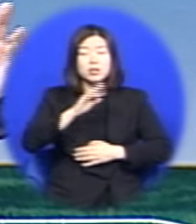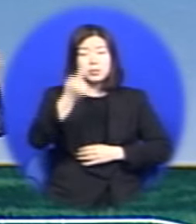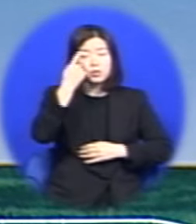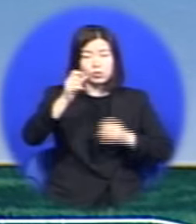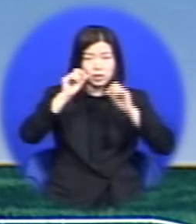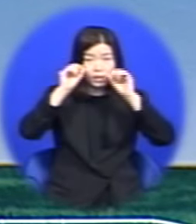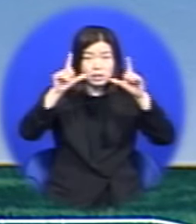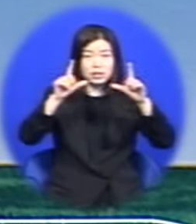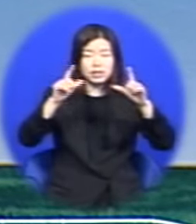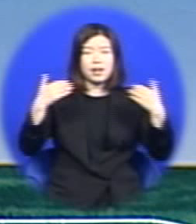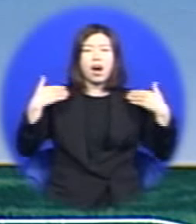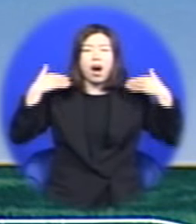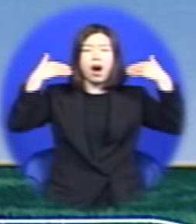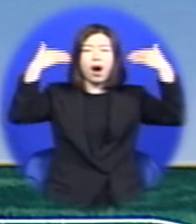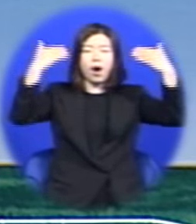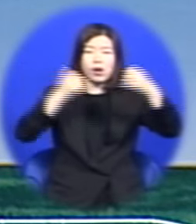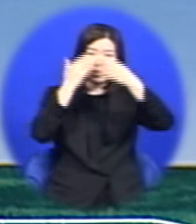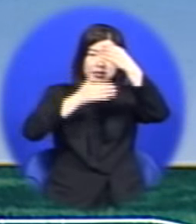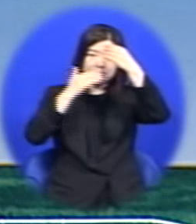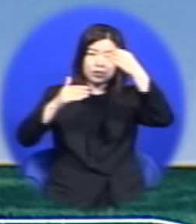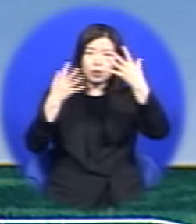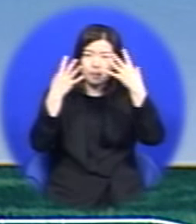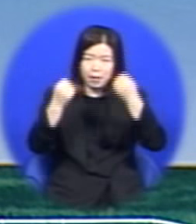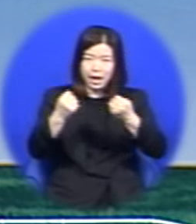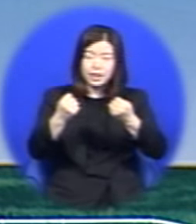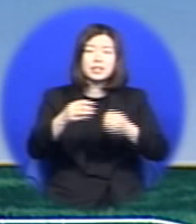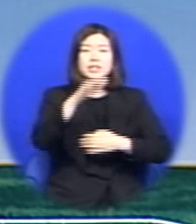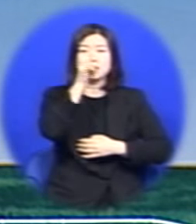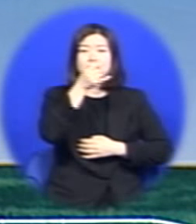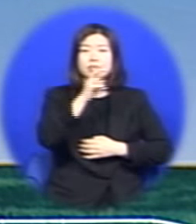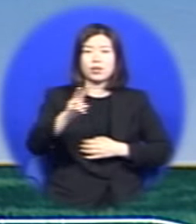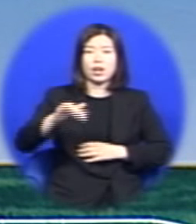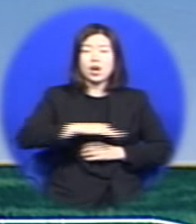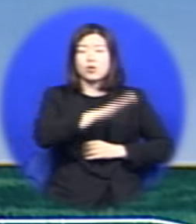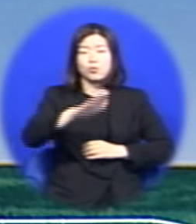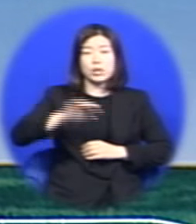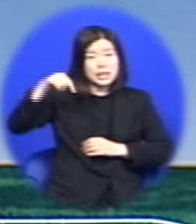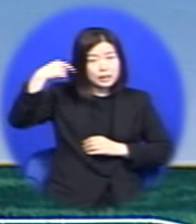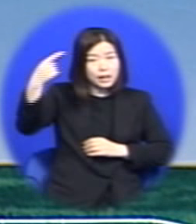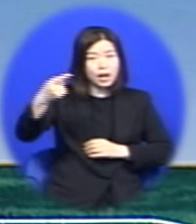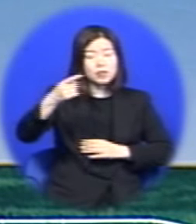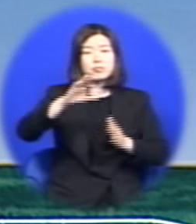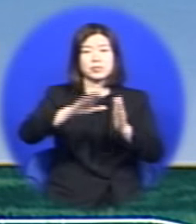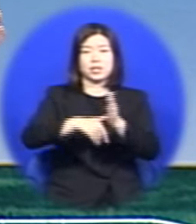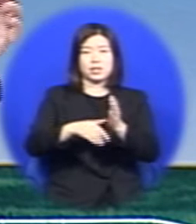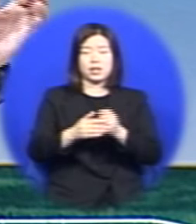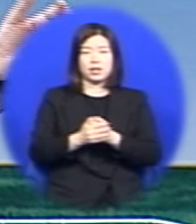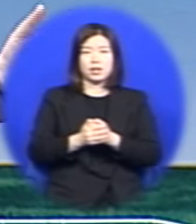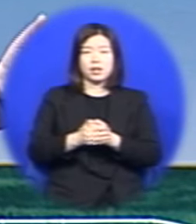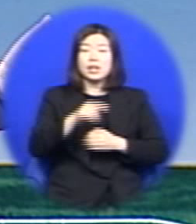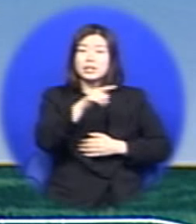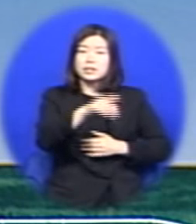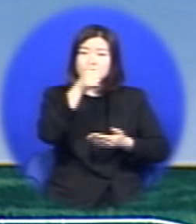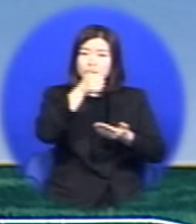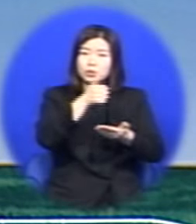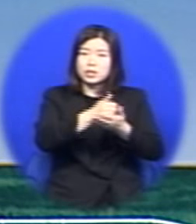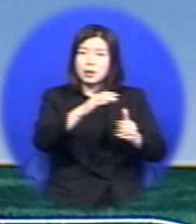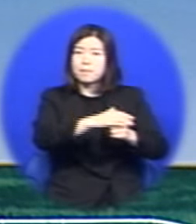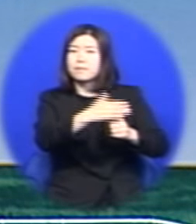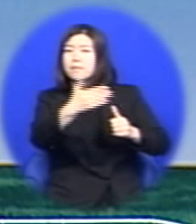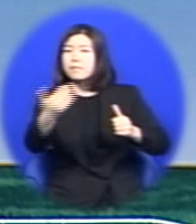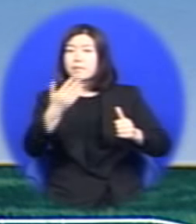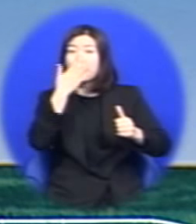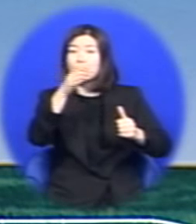눈이 뜨인 어른 성도들이 많이 있어야 우리 다음 세대들이 그 죄에서 벗어날 수